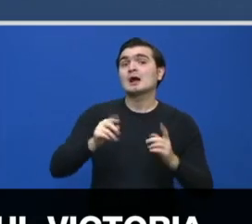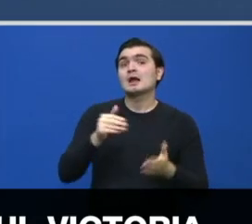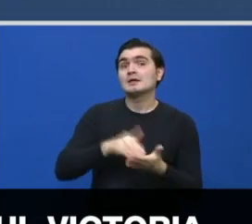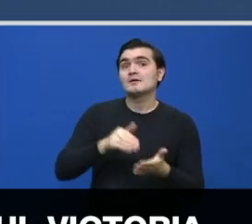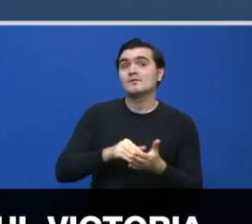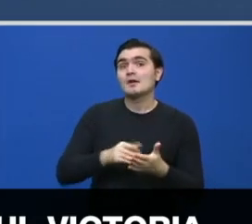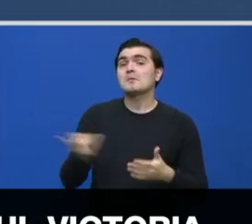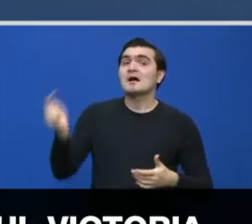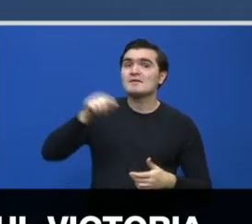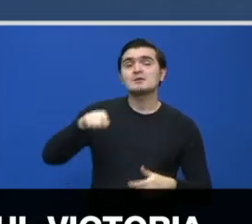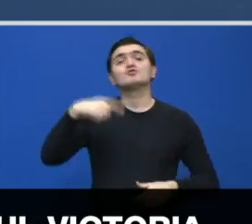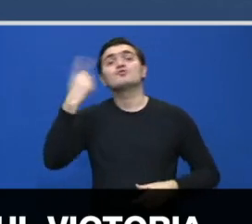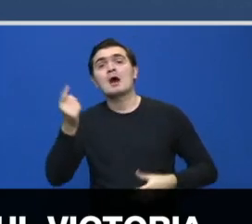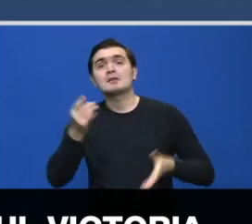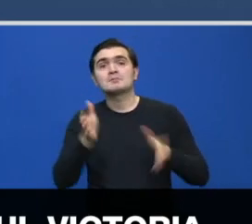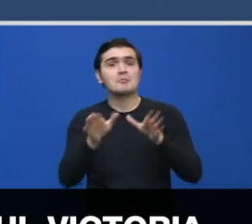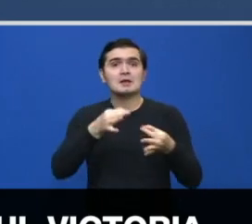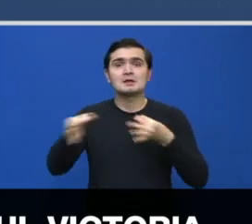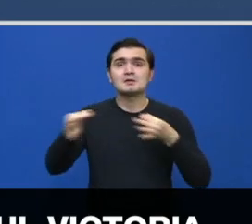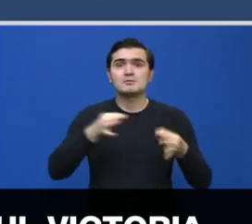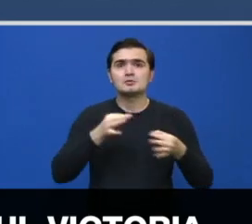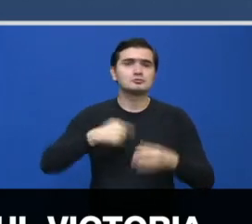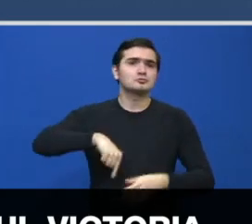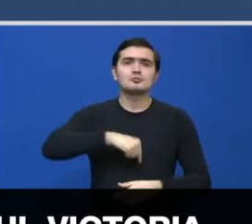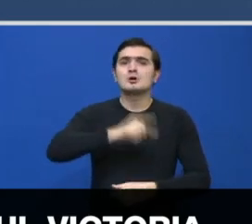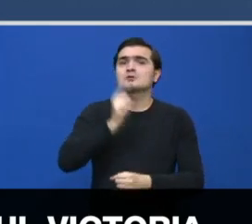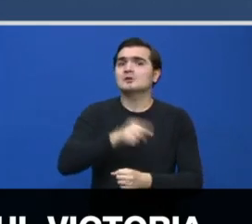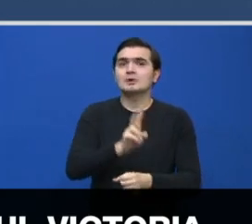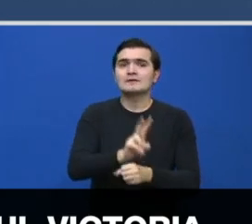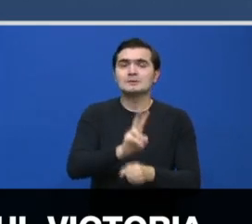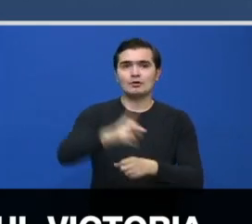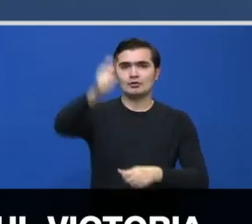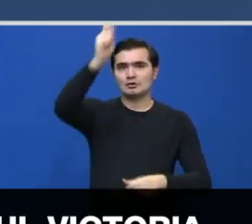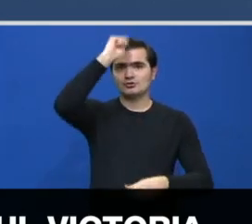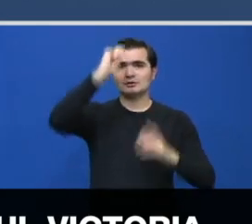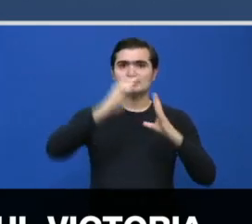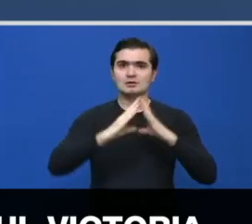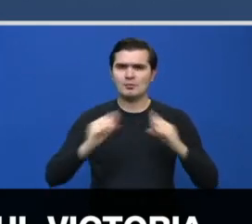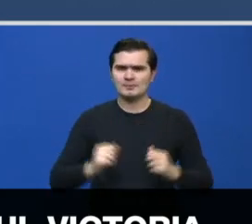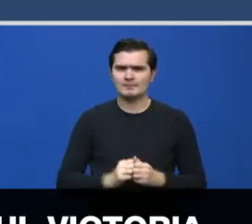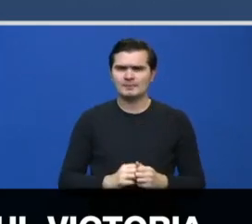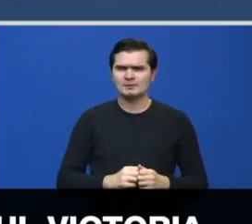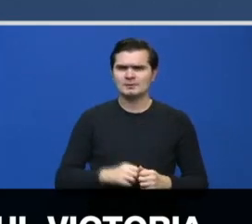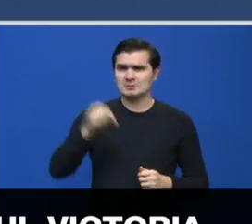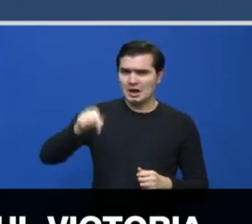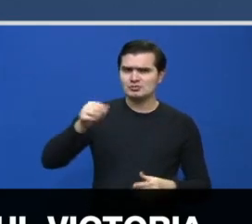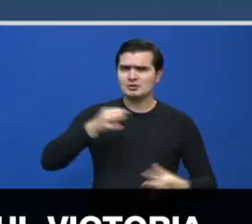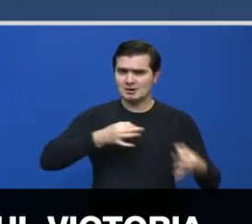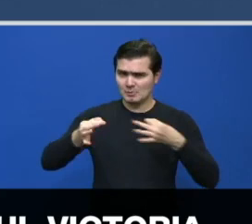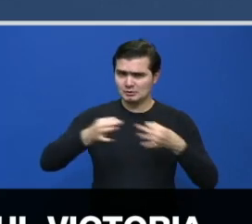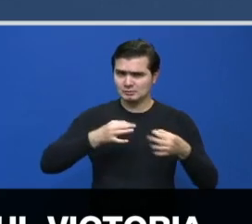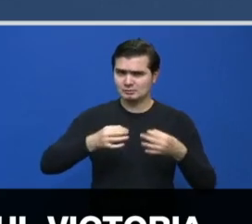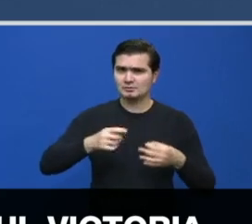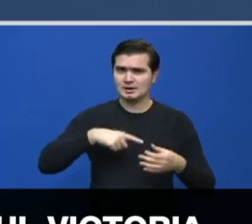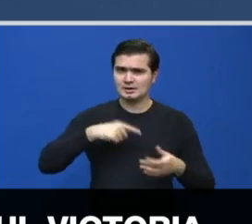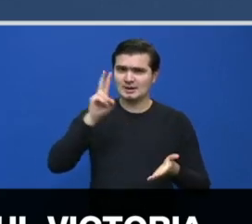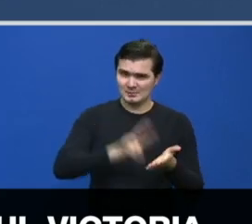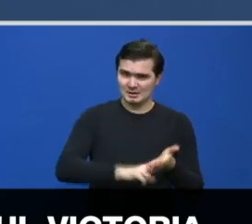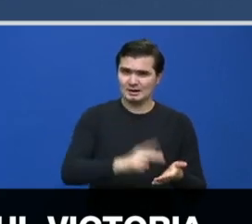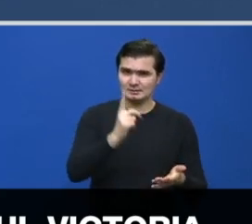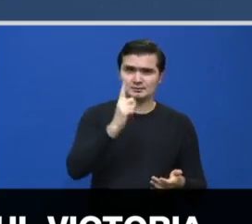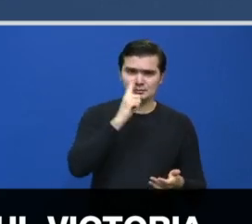de măsuri. Deci noi nu suntem puși aici decât de altceva, decât să avem grijă de cetățenii români. Aceste măsuri vor fi aplicate de la 1 iunie sau de